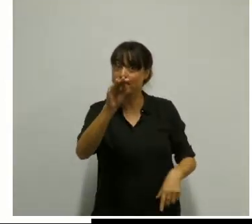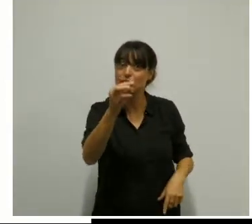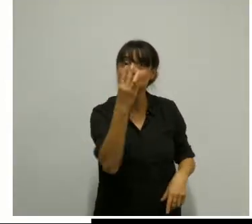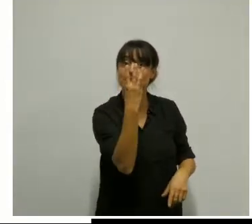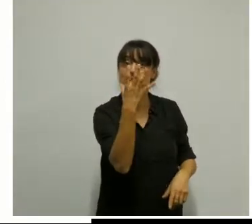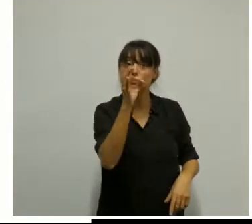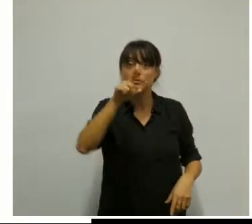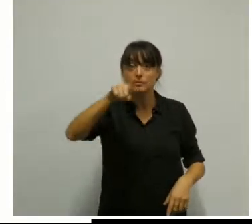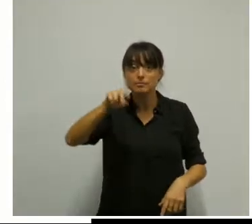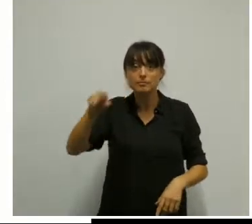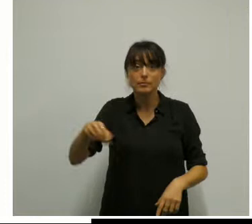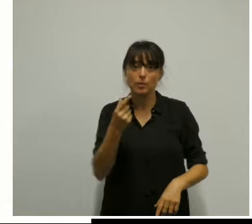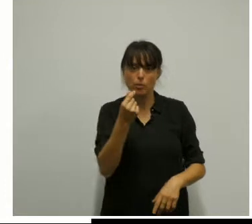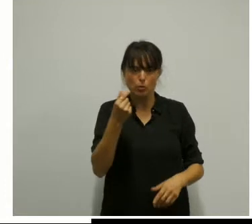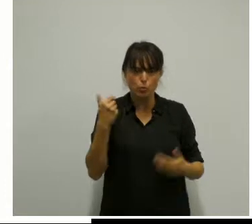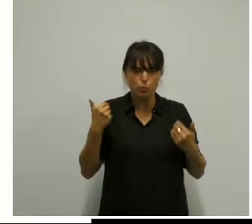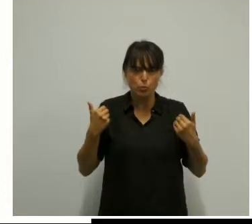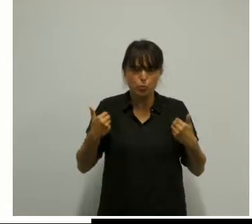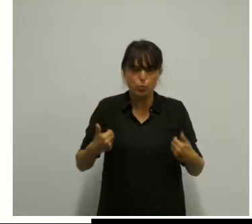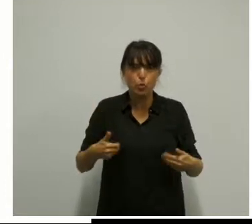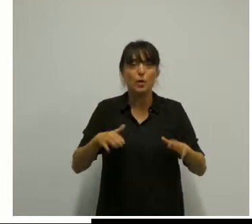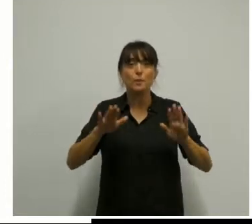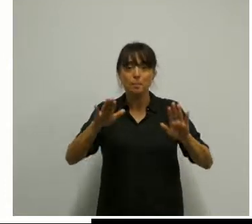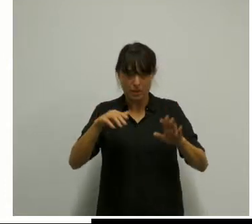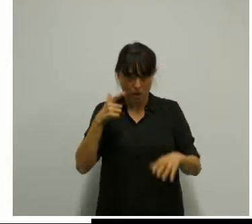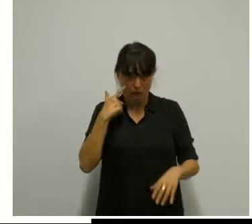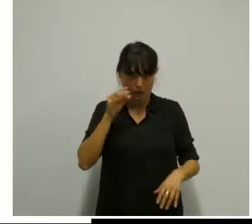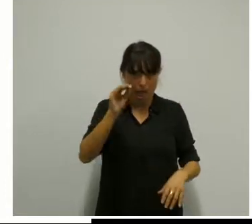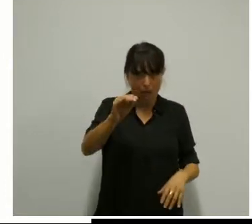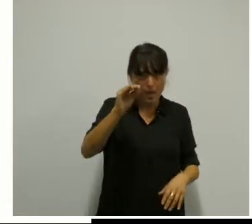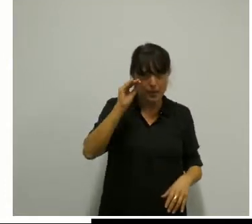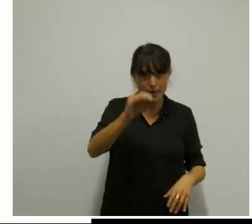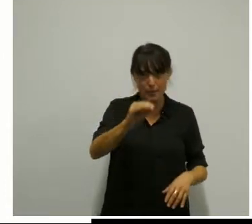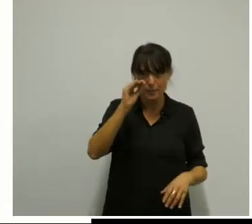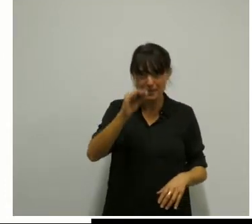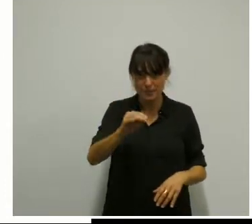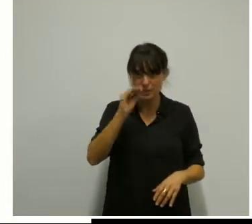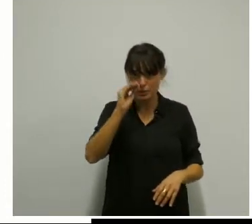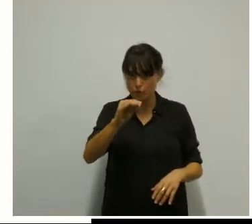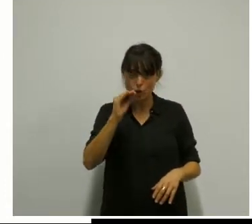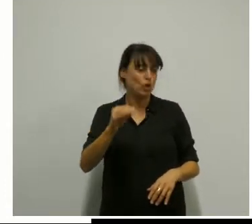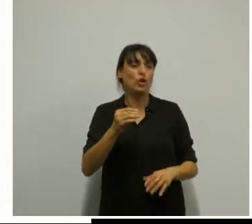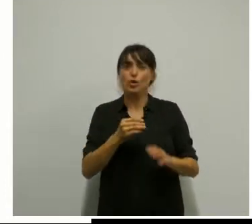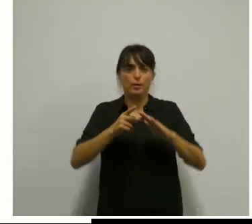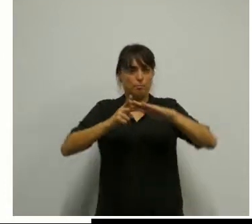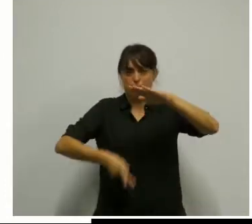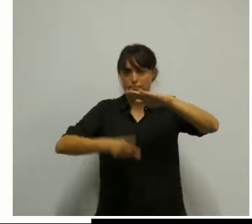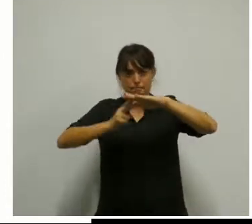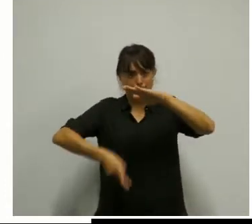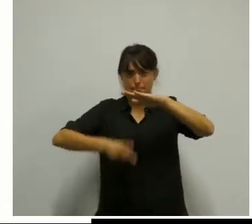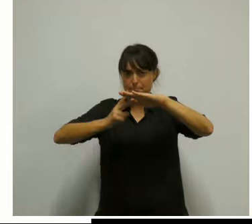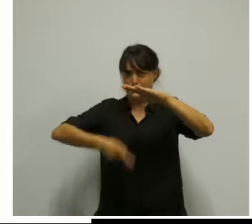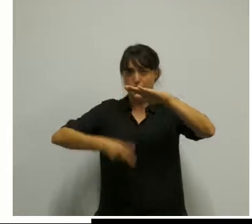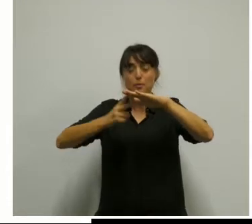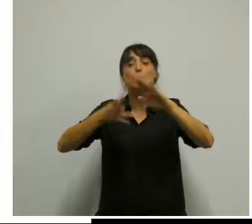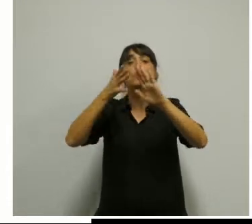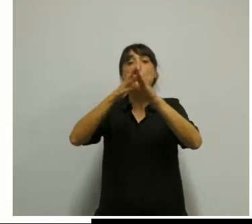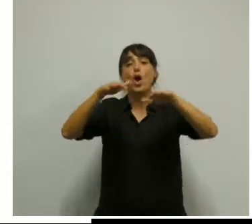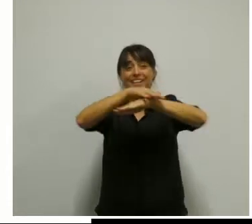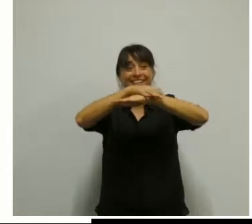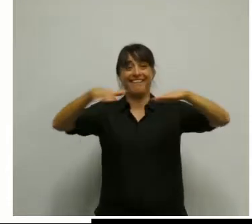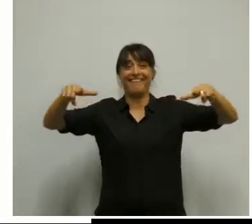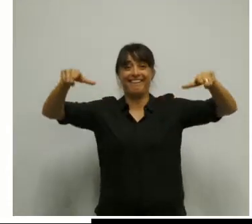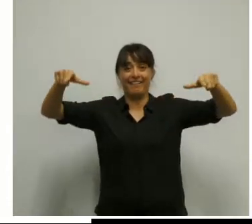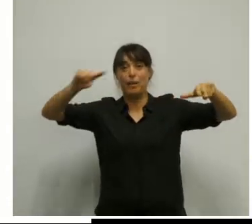són molts diners. Diu, heu fet una meravella. Diu, però és que la major part dels diners se'n van per sota, que es diu. És tota la canalització